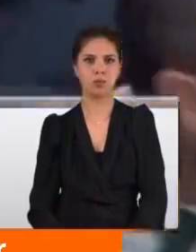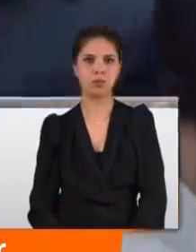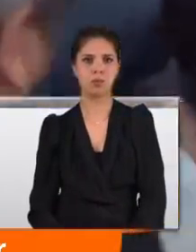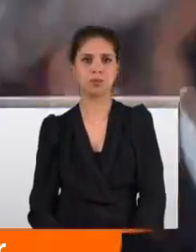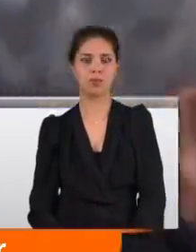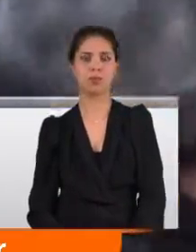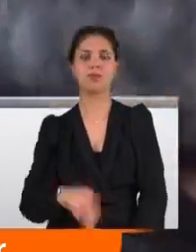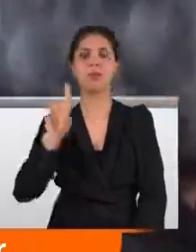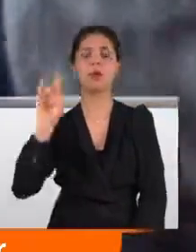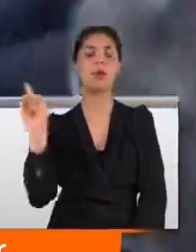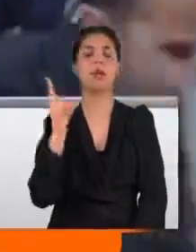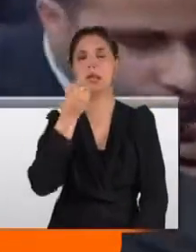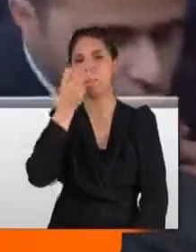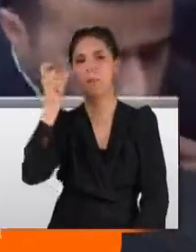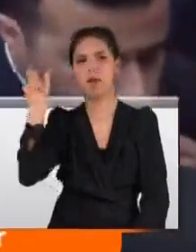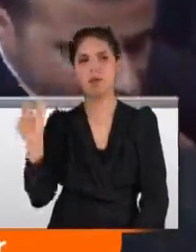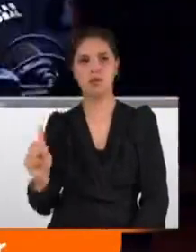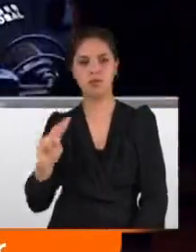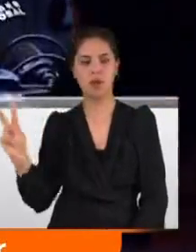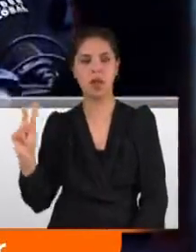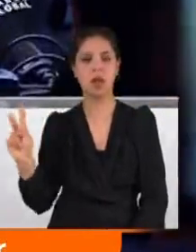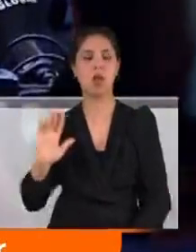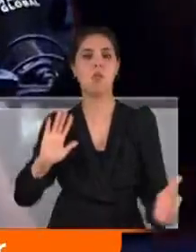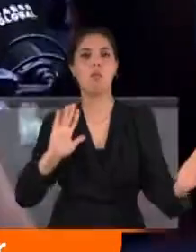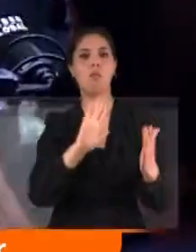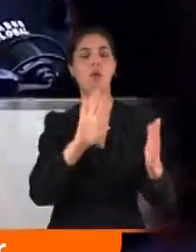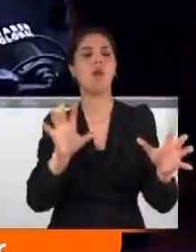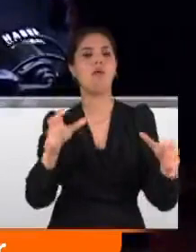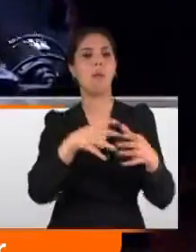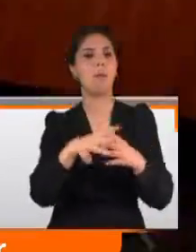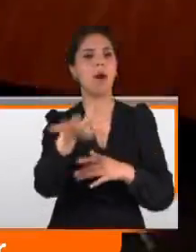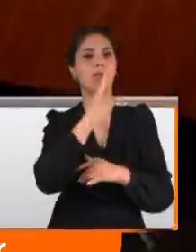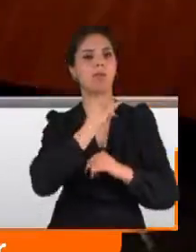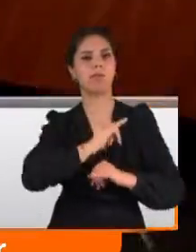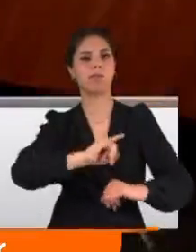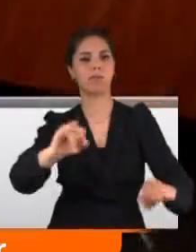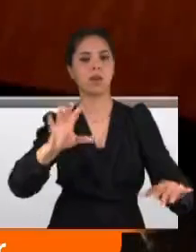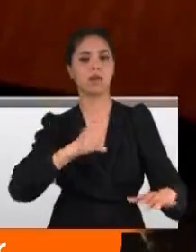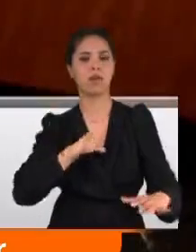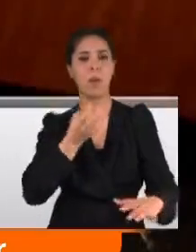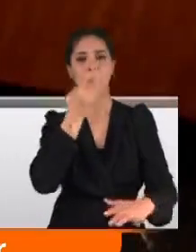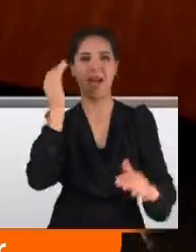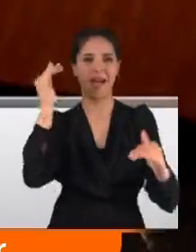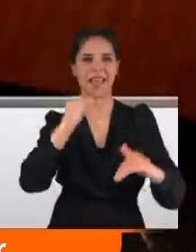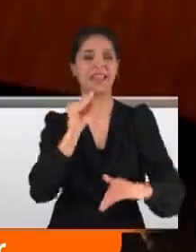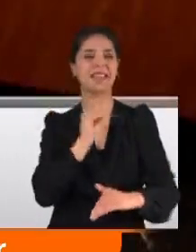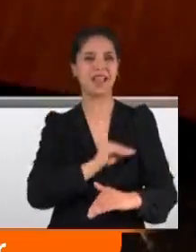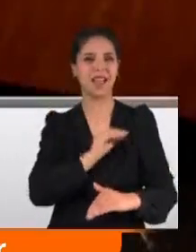çevirmiştir. MHP lideri Devlet Bahçeli sözü muhalefet partilerine getirdi. Baharı getireceğiz